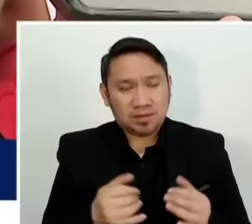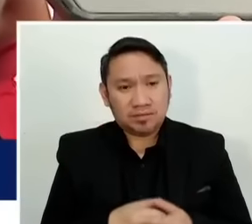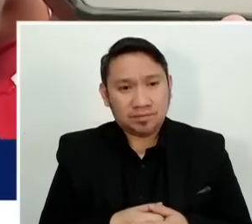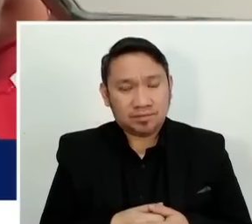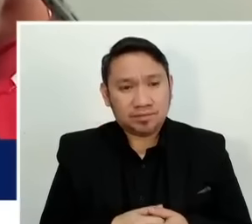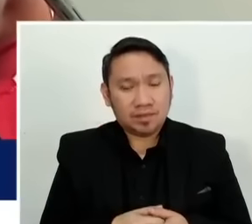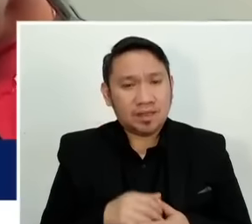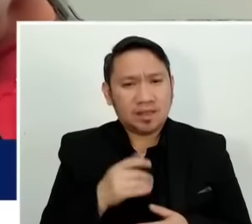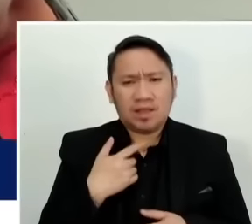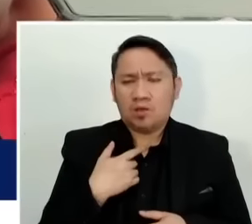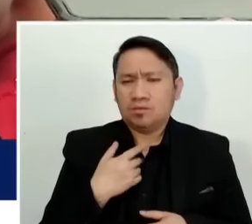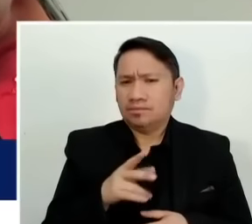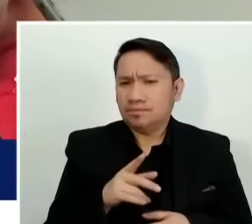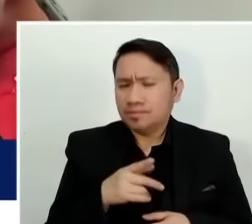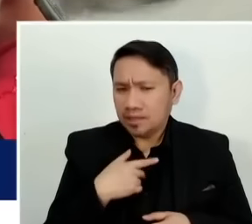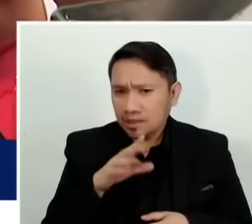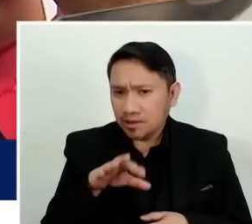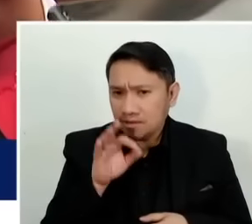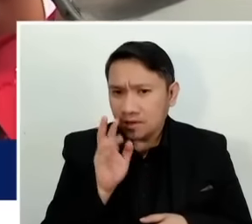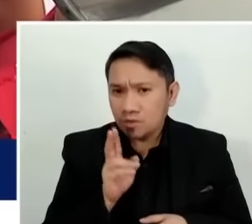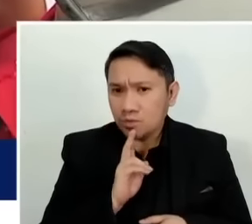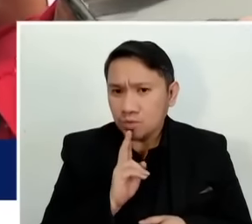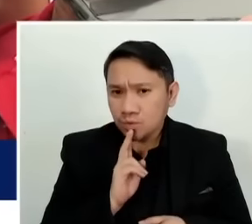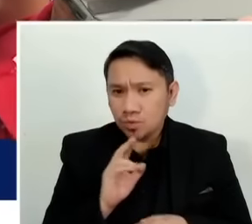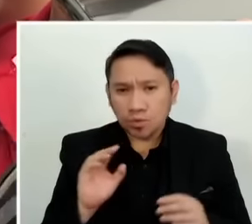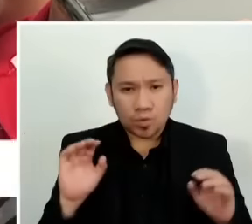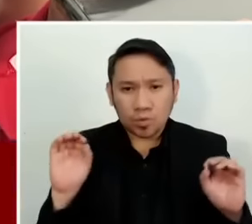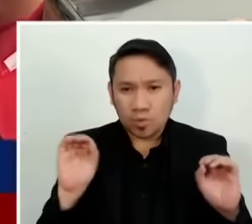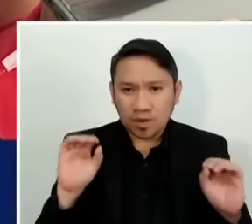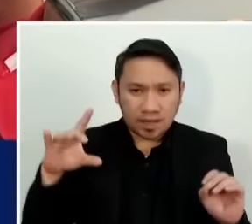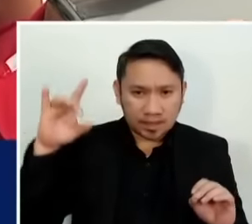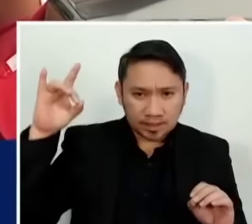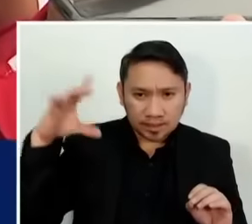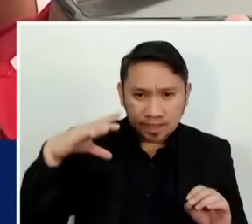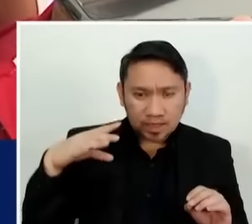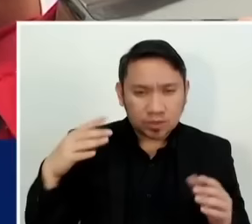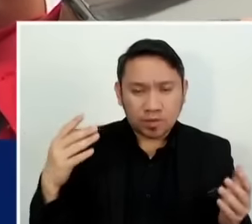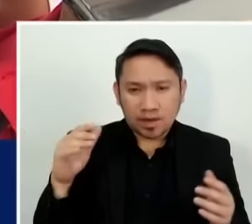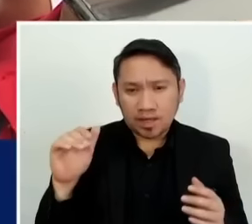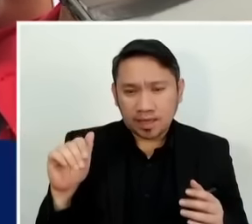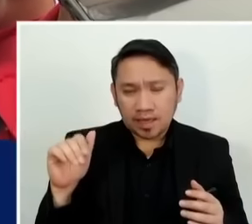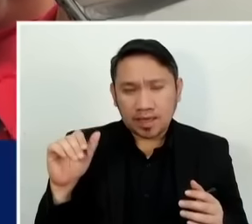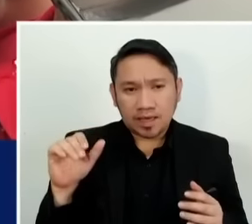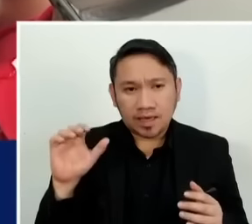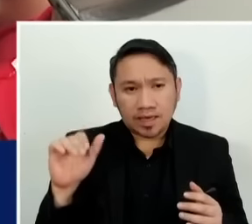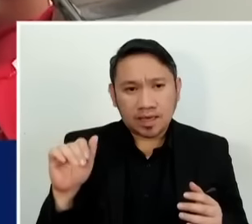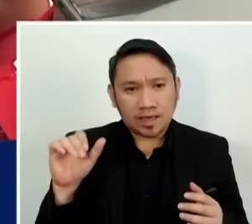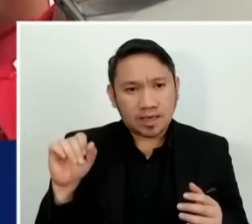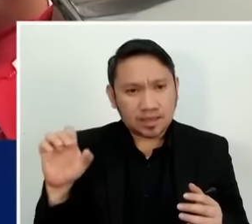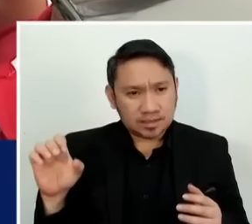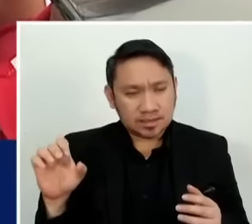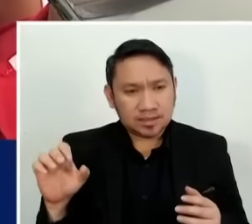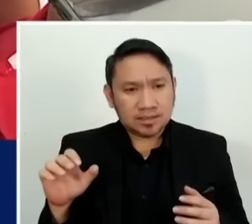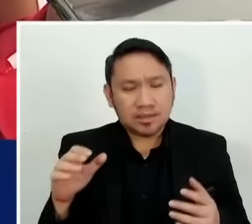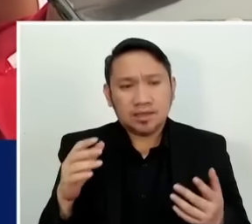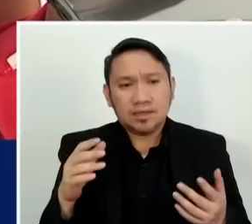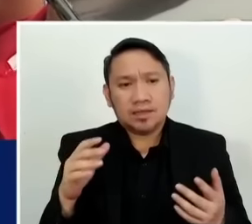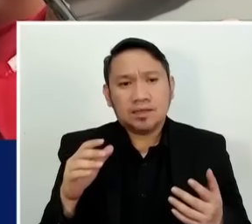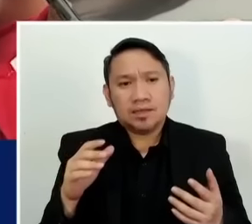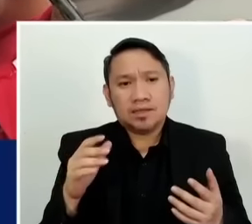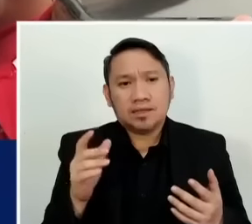suspicious vessel. Walang ilaw, walang AIS, pero umaandar. So, nagduda na kagad sila